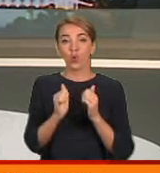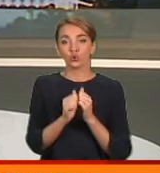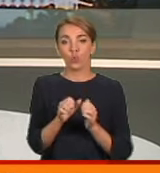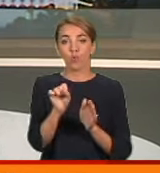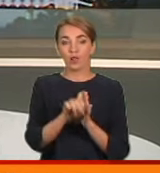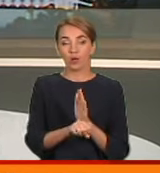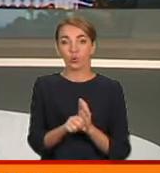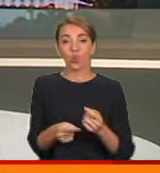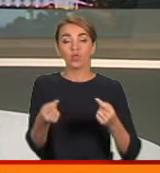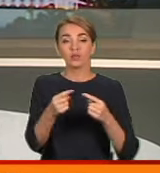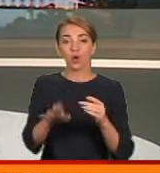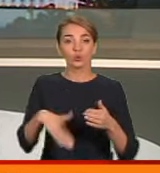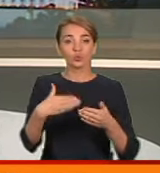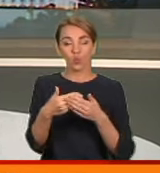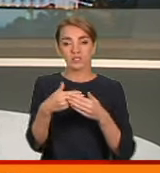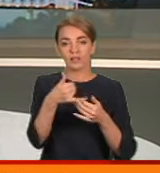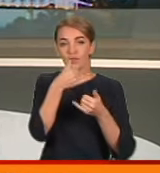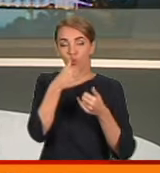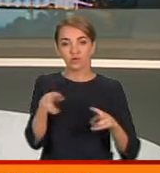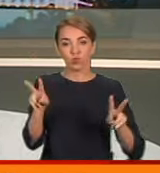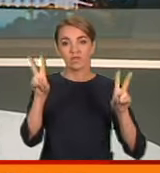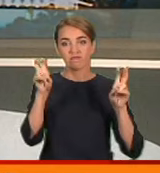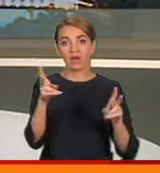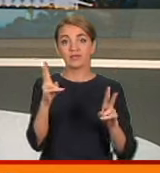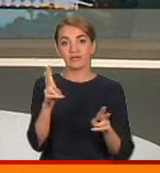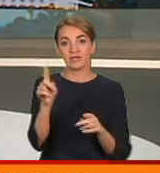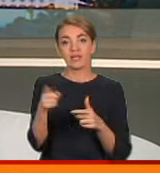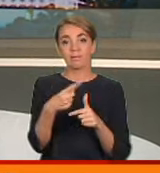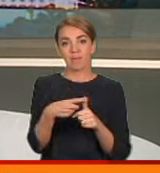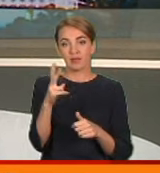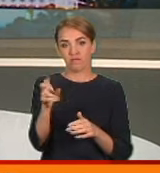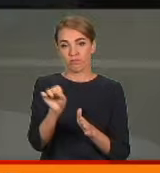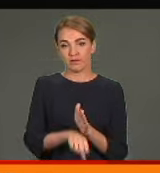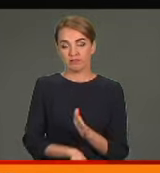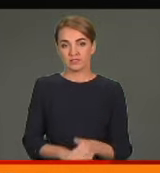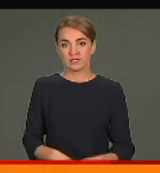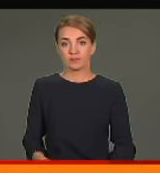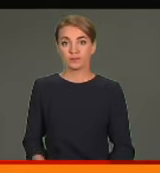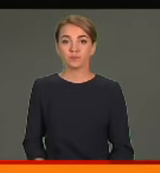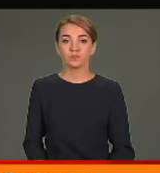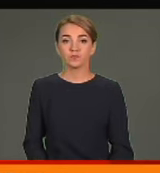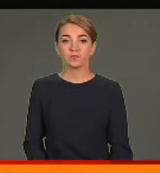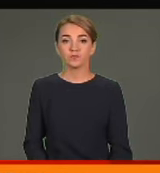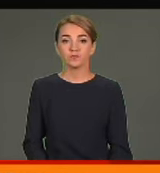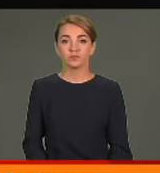полеглого, однак досі не можемо назвати імен вбивць.